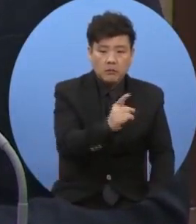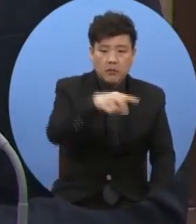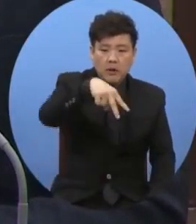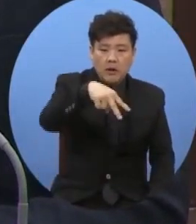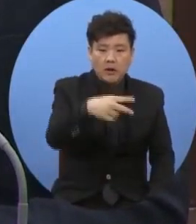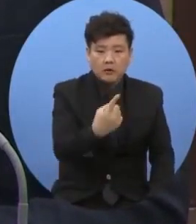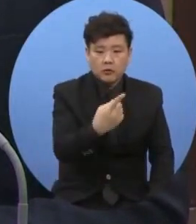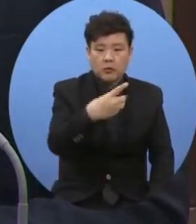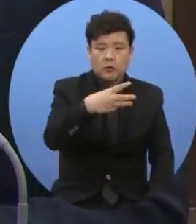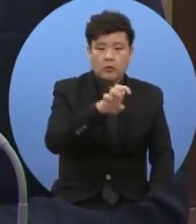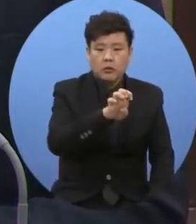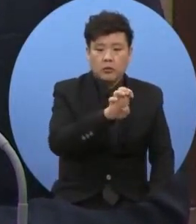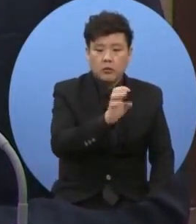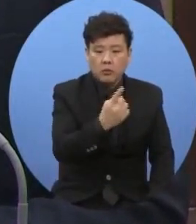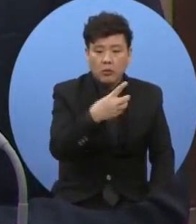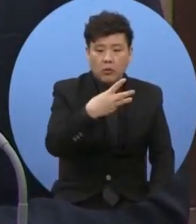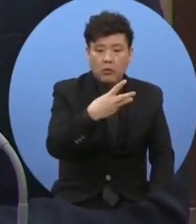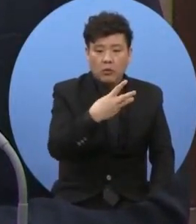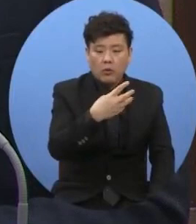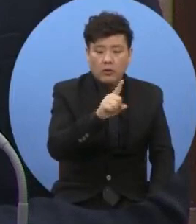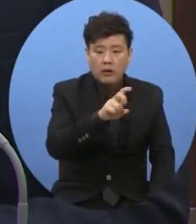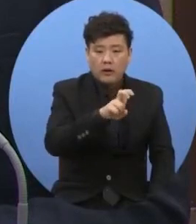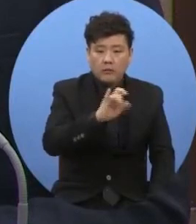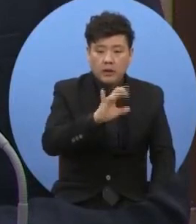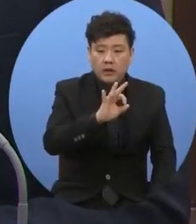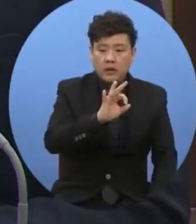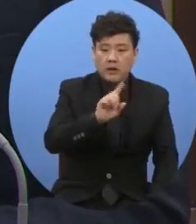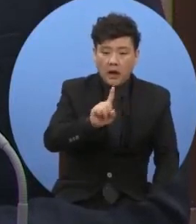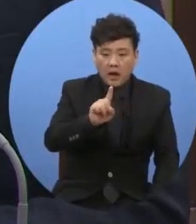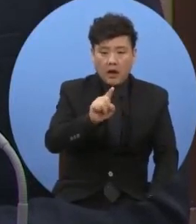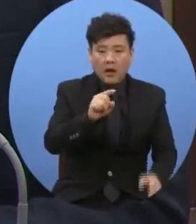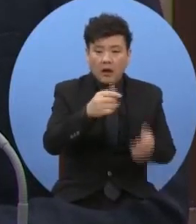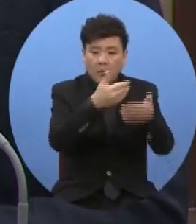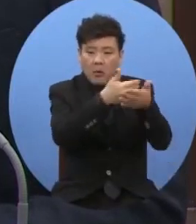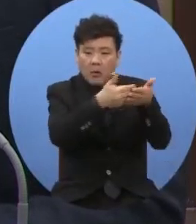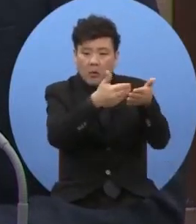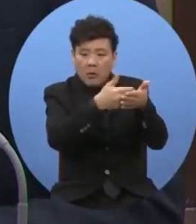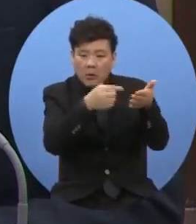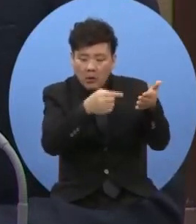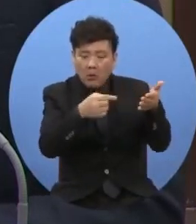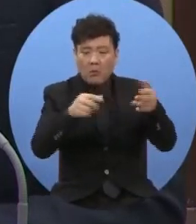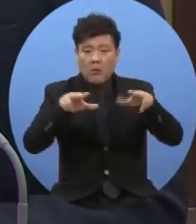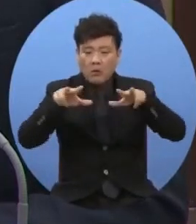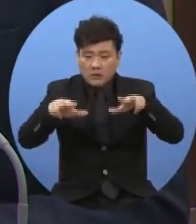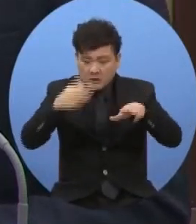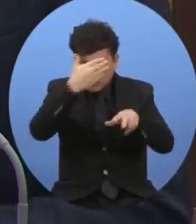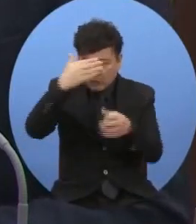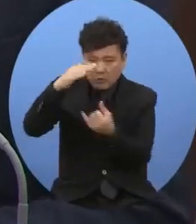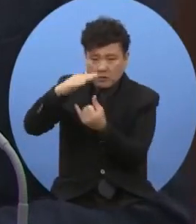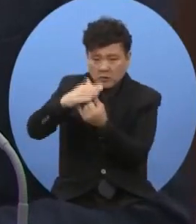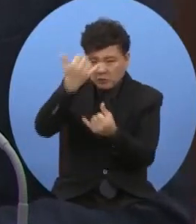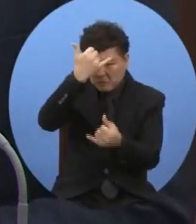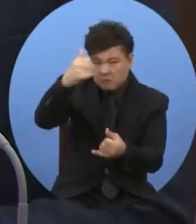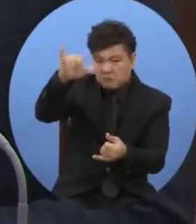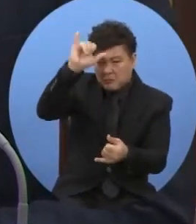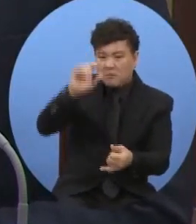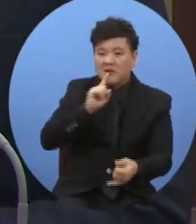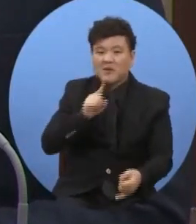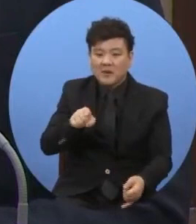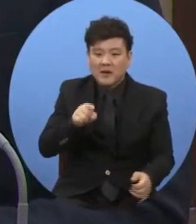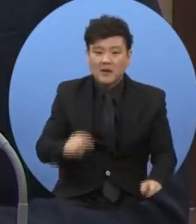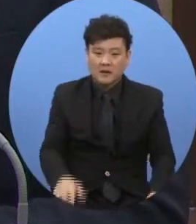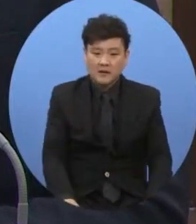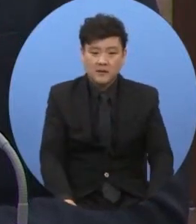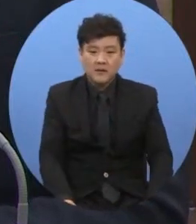이집트 벽화에 요즘 애들은 버릇이 없다, 뭐 이런 벽화가 기록이 돼 있다는 게 이미 널리 알려진 사실이죠. 문명이 태동한